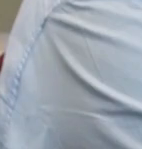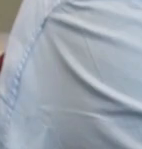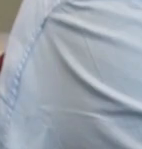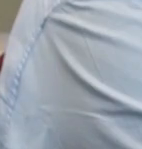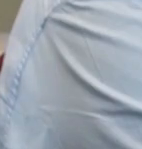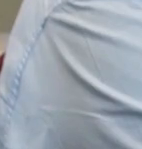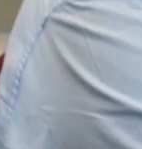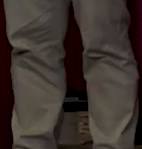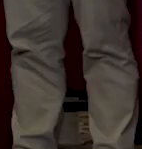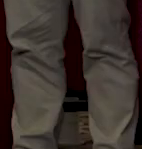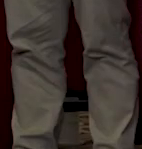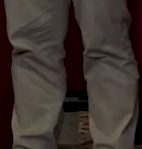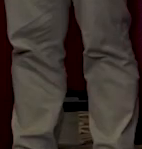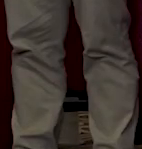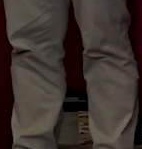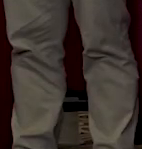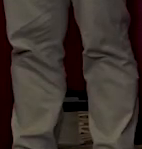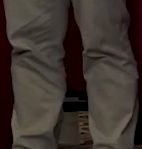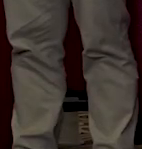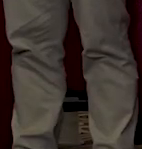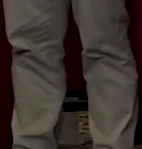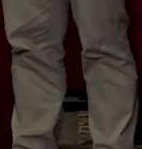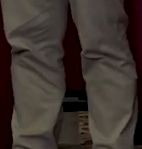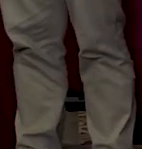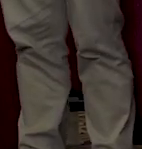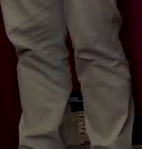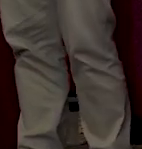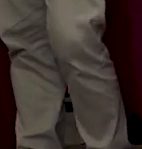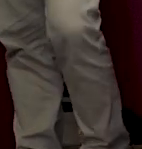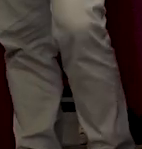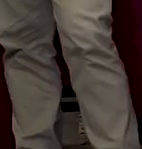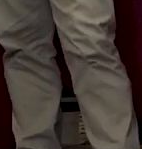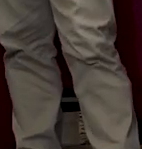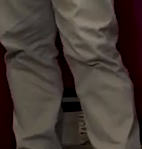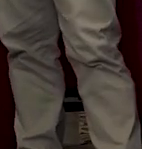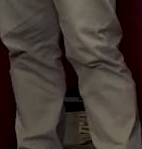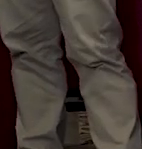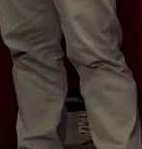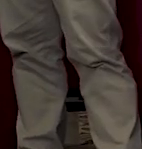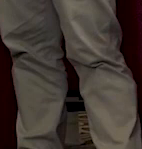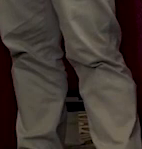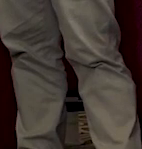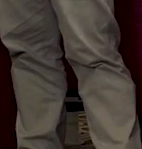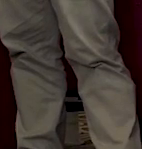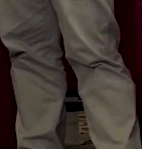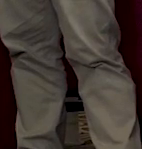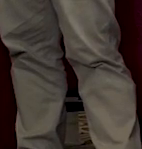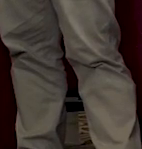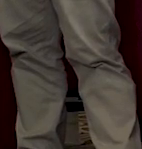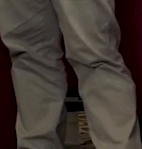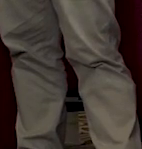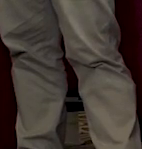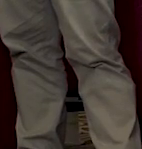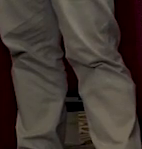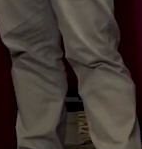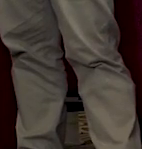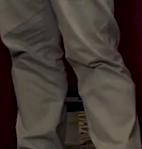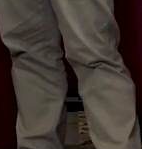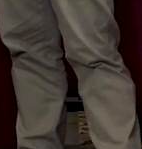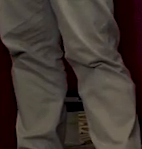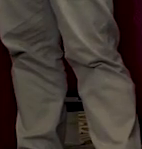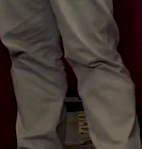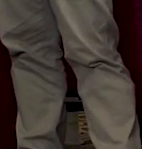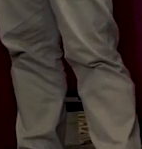kalau untuk kompensasi ok dia tinggal nunggu keputusan pengadilan ketika telah kami sudah selesai kemudian